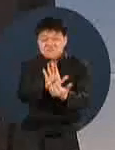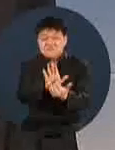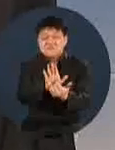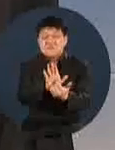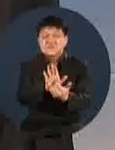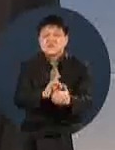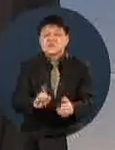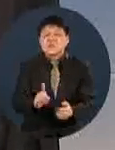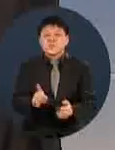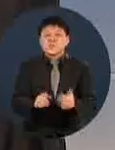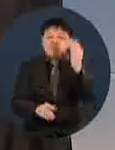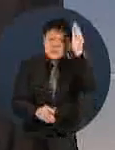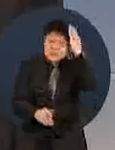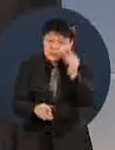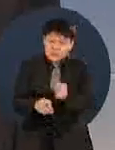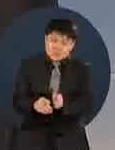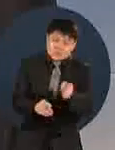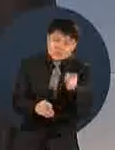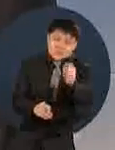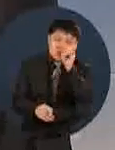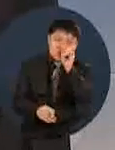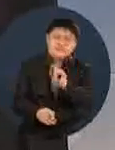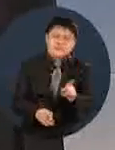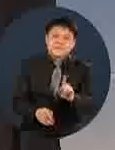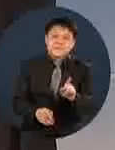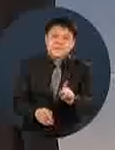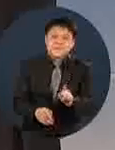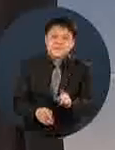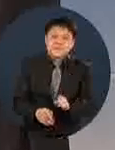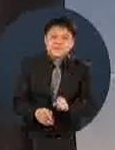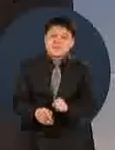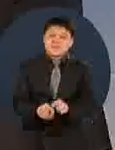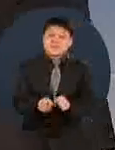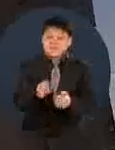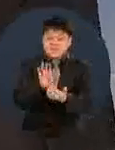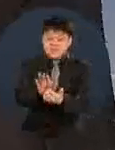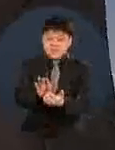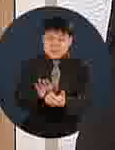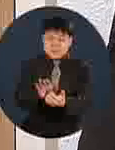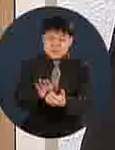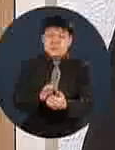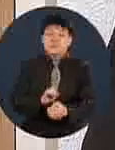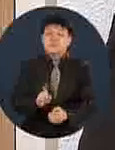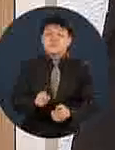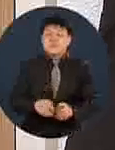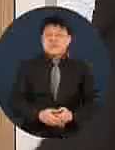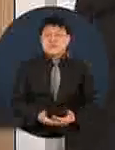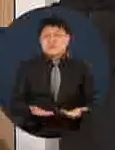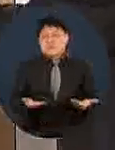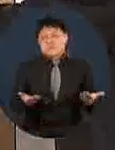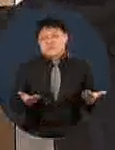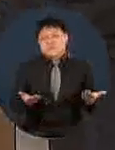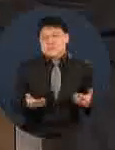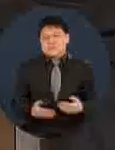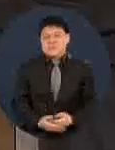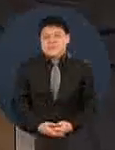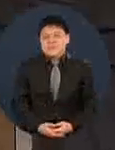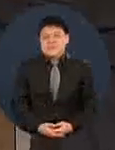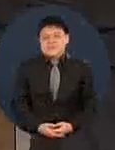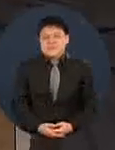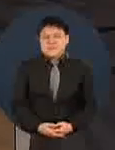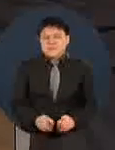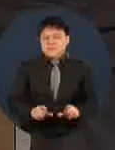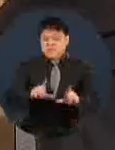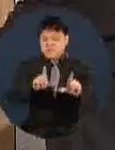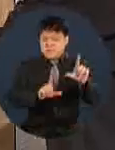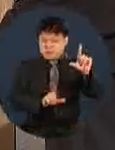해도 흙이 이렇게 이걸 하나 맞아버리면 이쪽을 아니 여기 막았어요. 네, 그렇죠. 이걸 맞아버리면 이건 견딜 수가 없죠. 네. 날일자